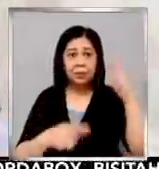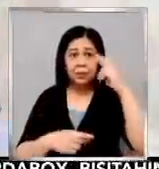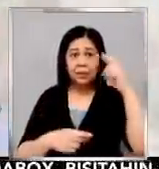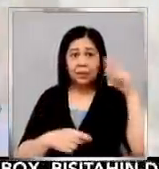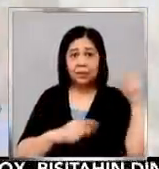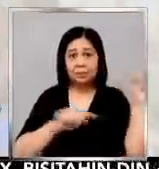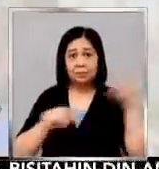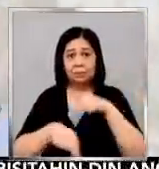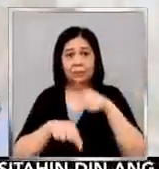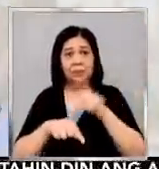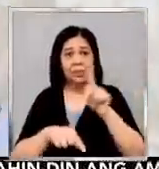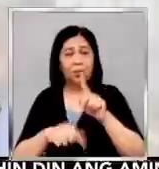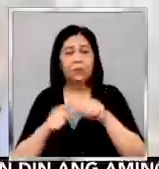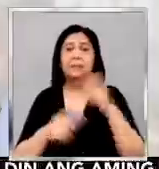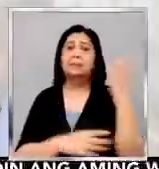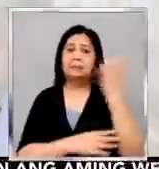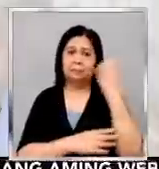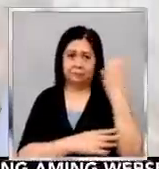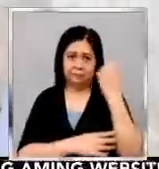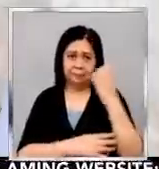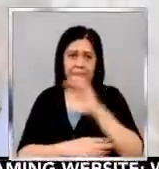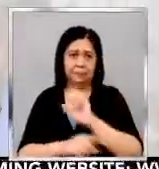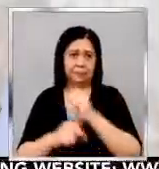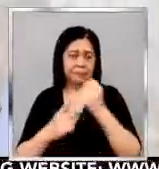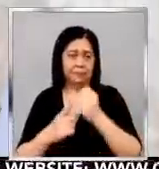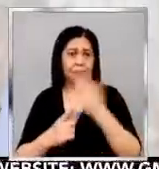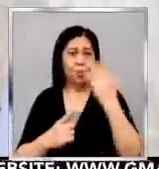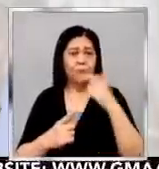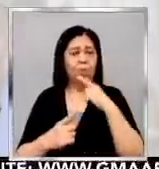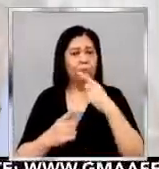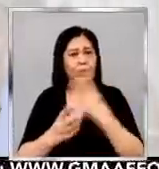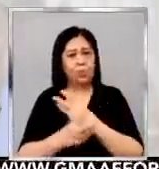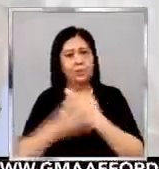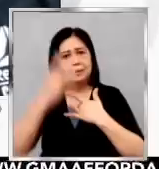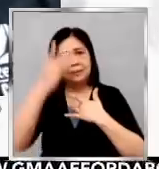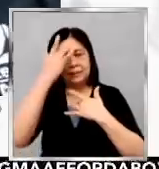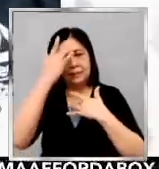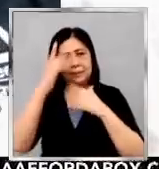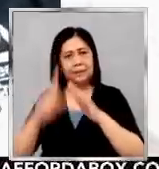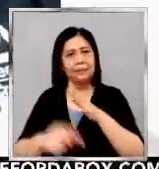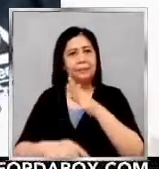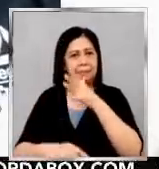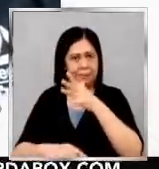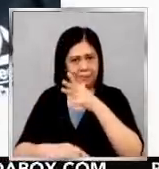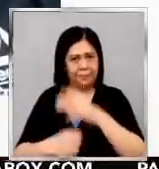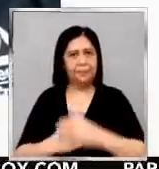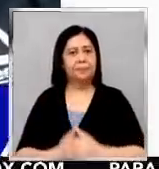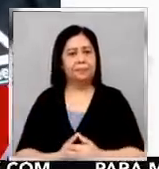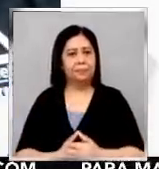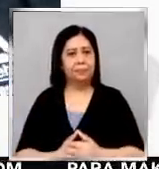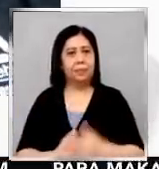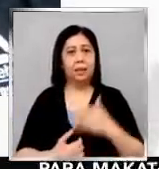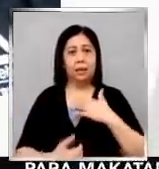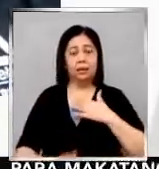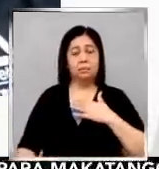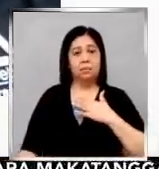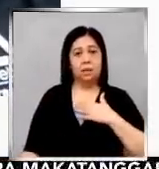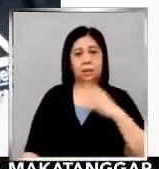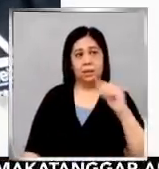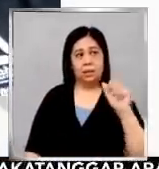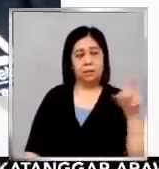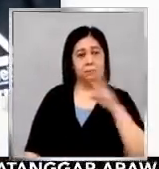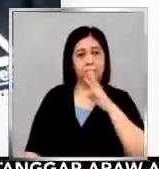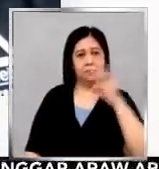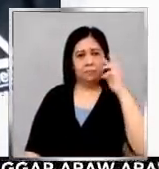isang emergency situation dahil may malubhang karamdaman ang kanyang ina. Sa case ko, parang nagbibilang lang kami